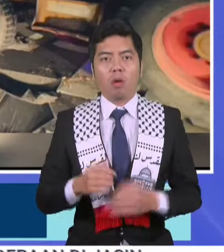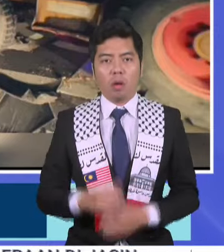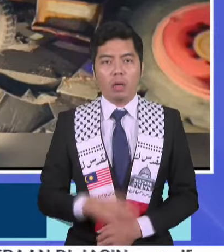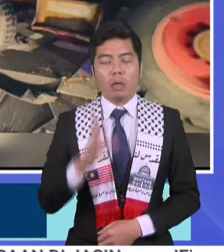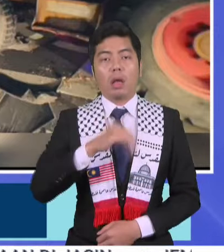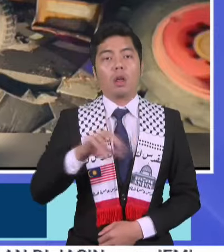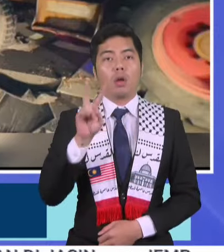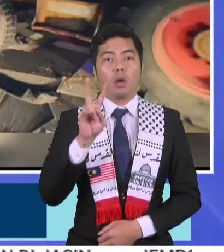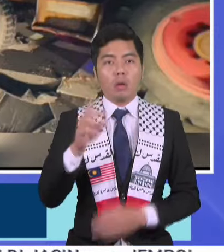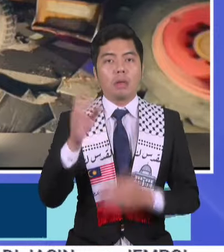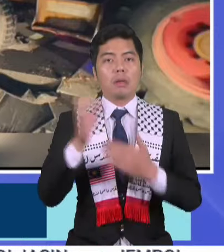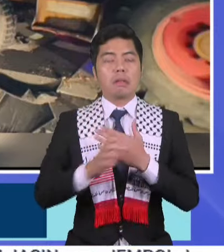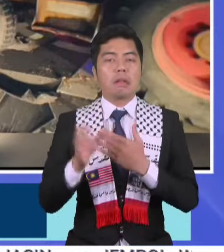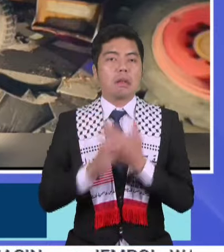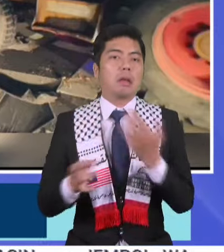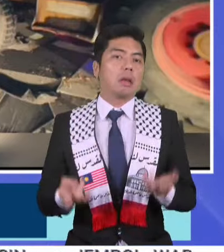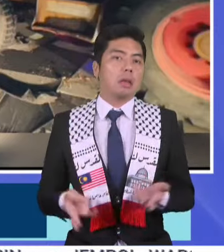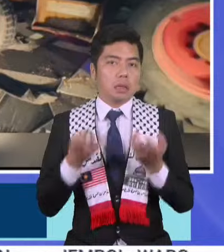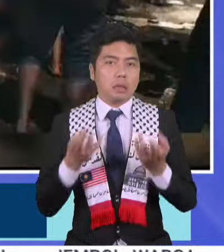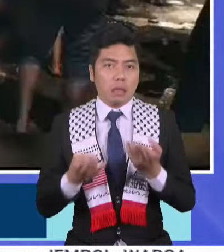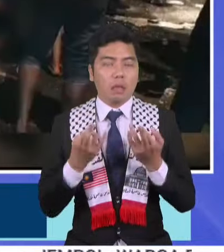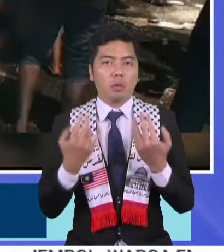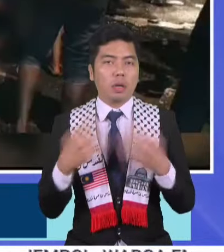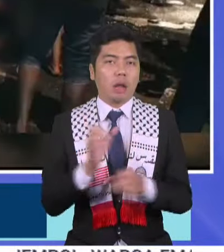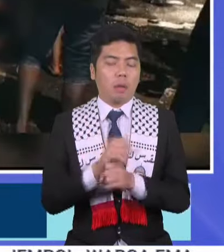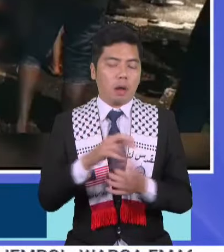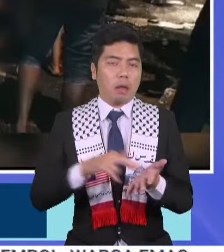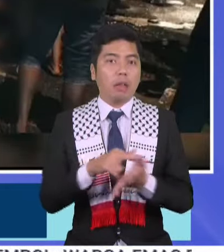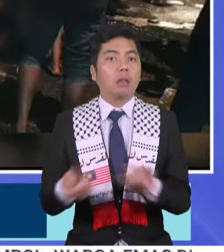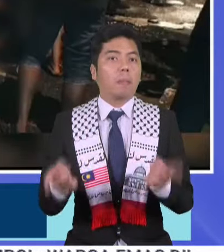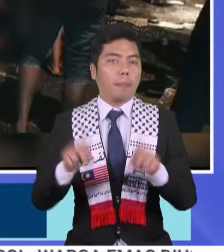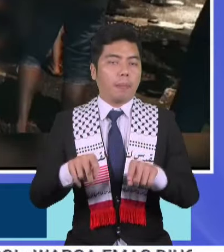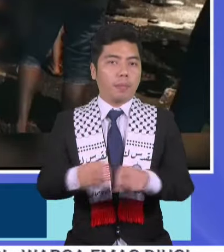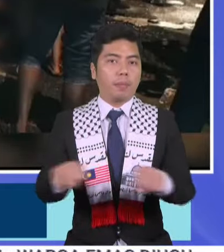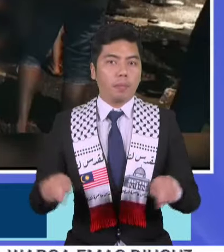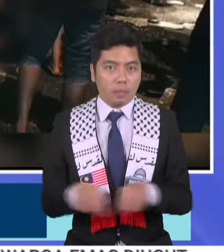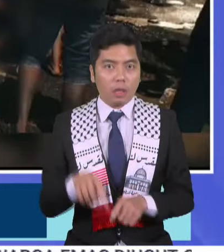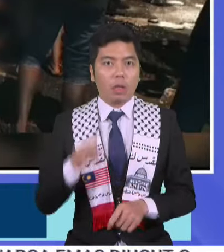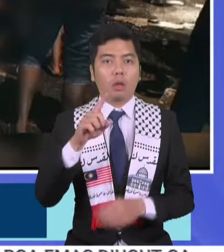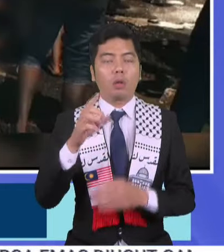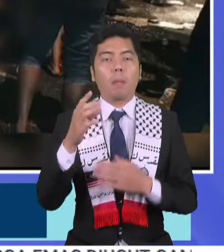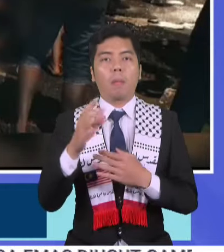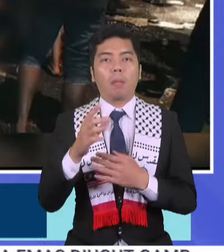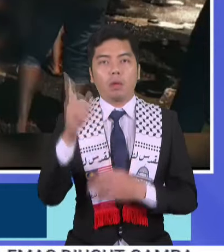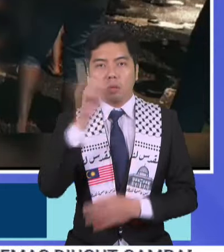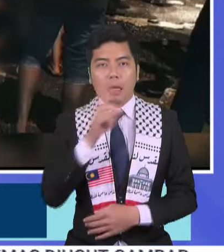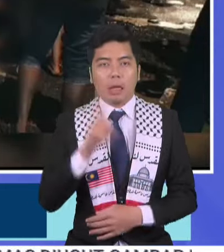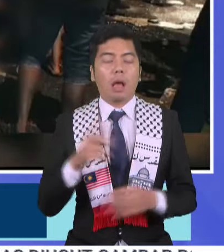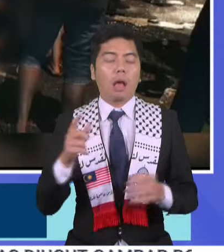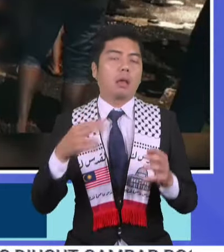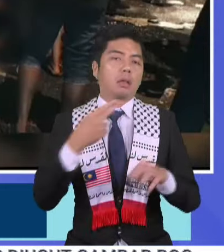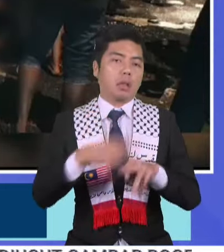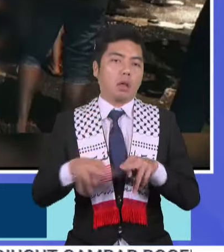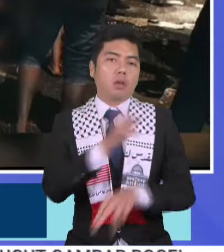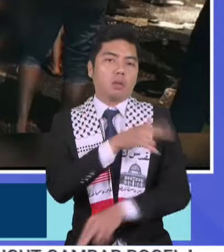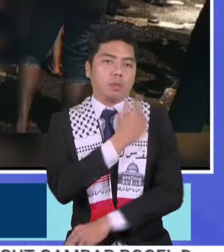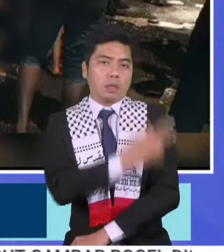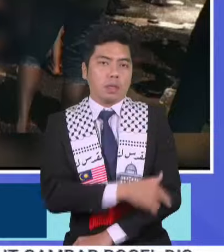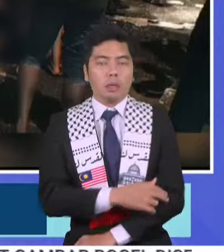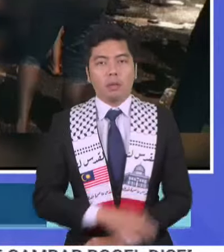Dua lagi mangsa cedera ringan diberi rawatan di lokasi. Manakala seorang wanita parah dihantar ke hospital untuk rawatan lanjut.